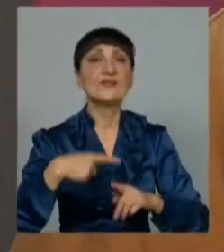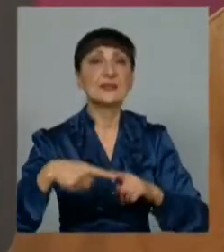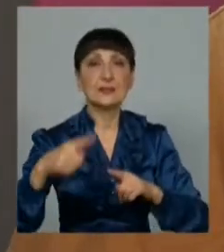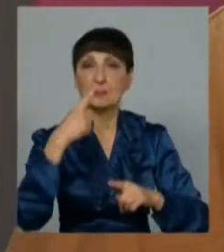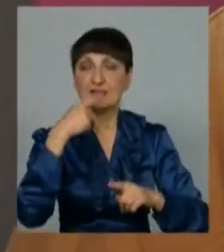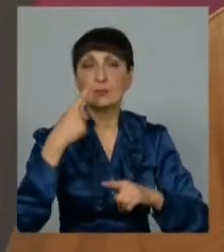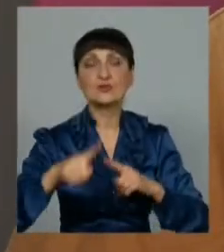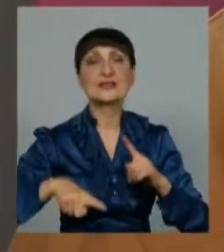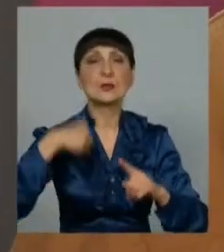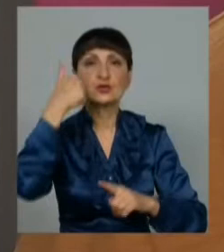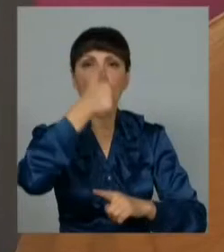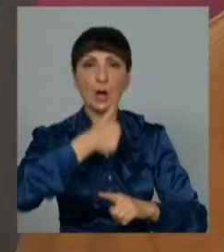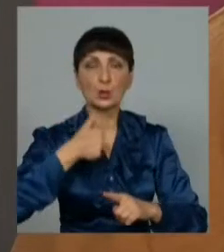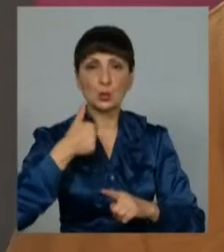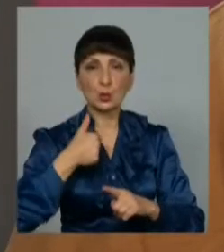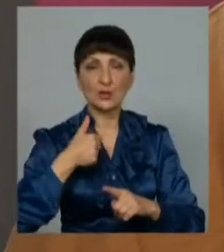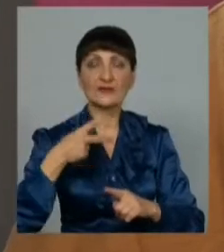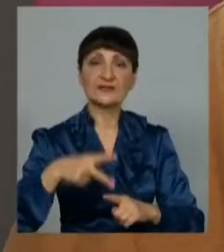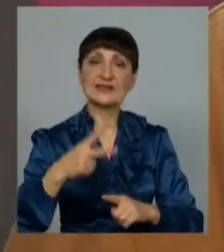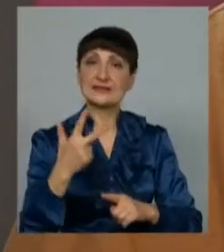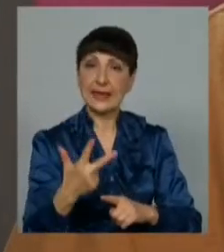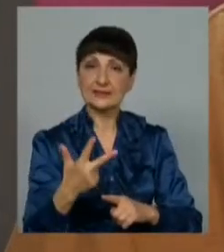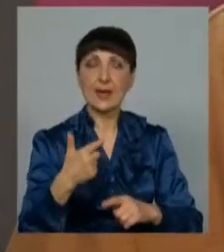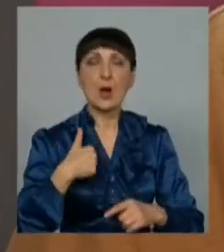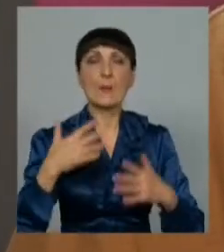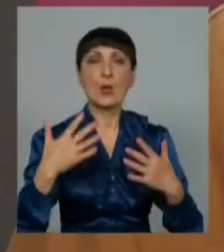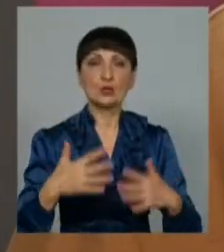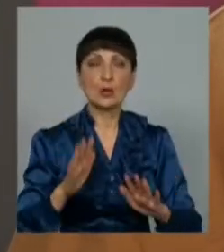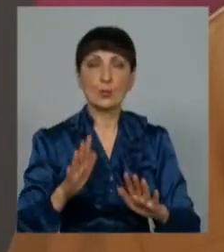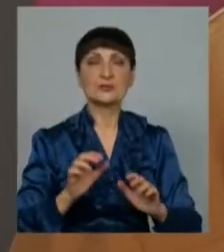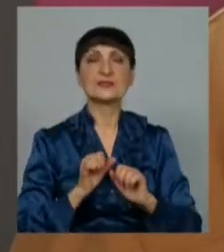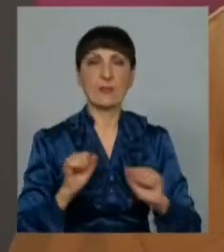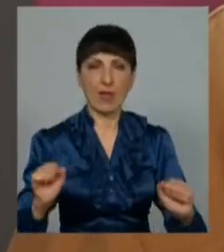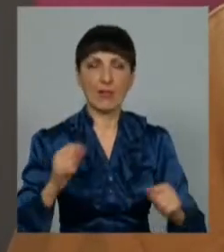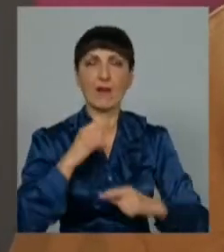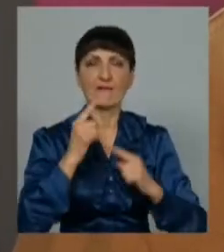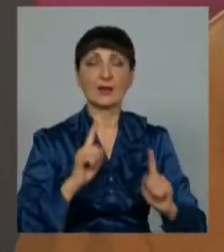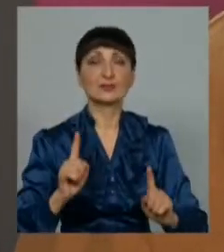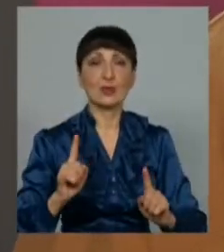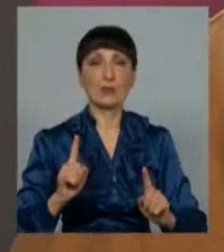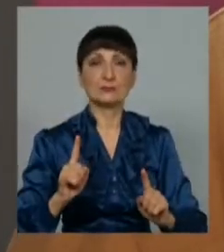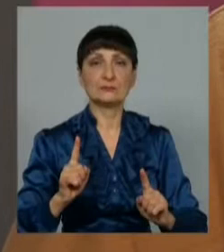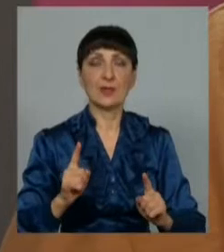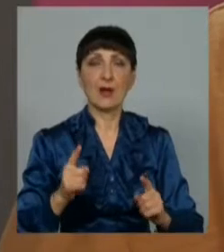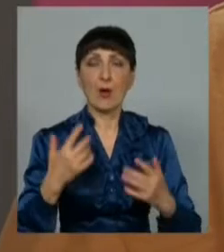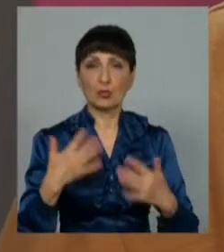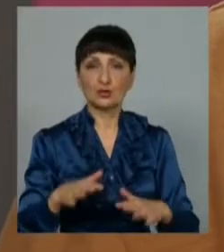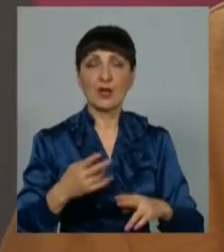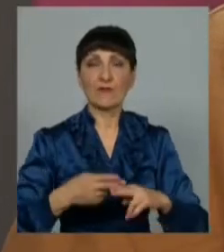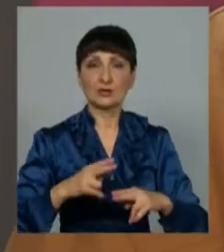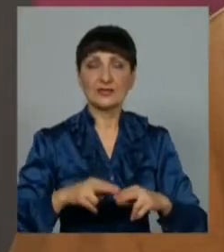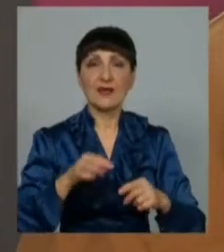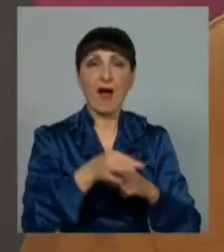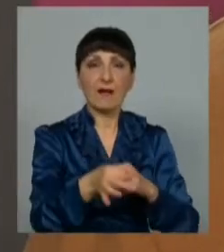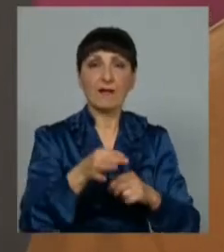там, в следующем году или там, в 2023 году, то мы уже смело будем говорить о том, что эти